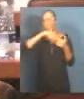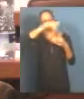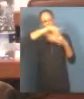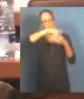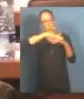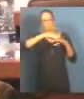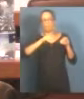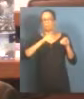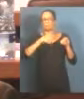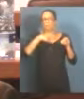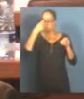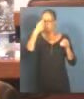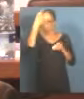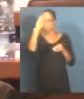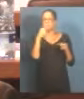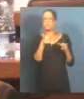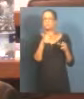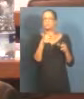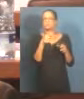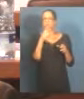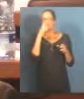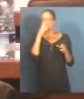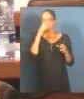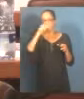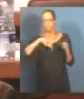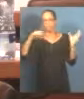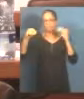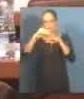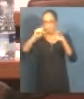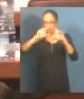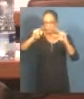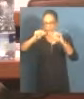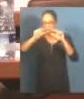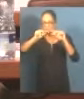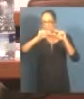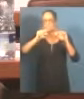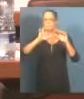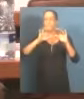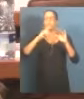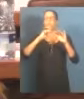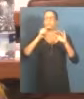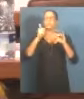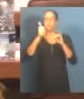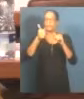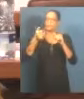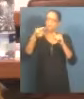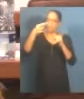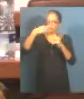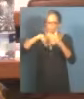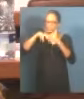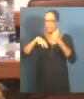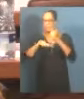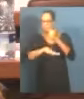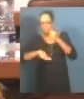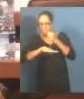considère que nous devons entraîner notre peuple dans une dynamique de refondation.